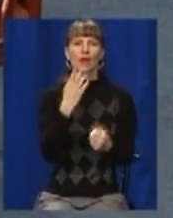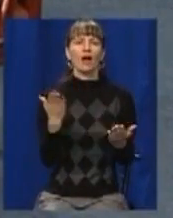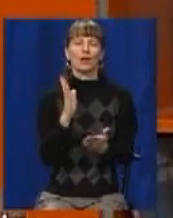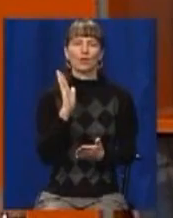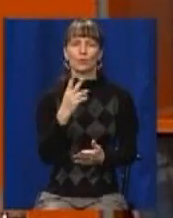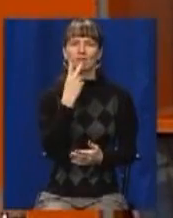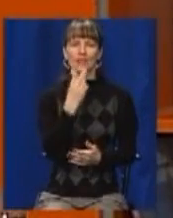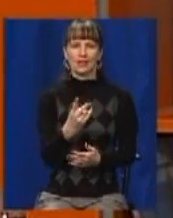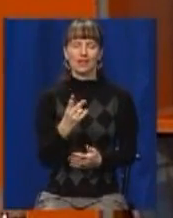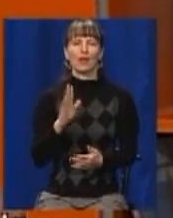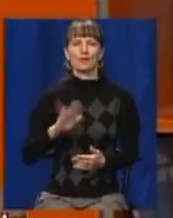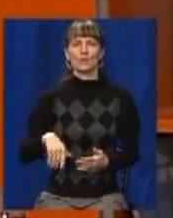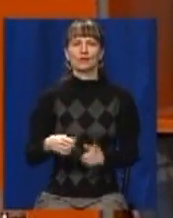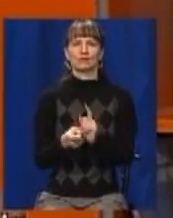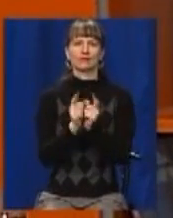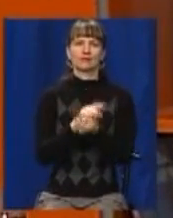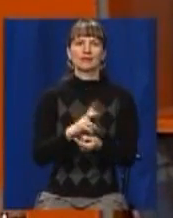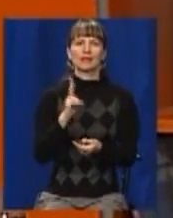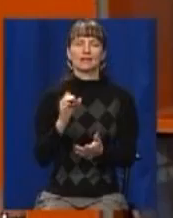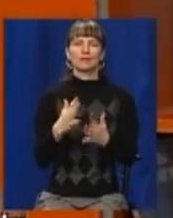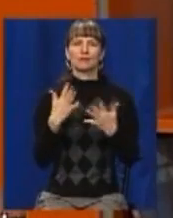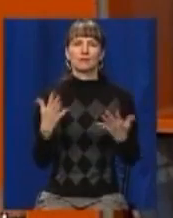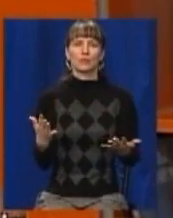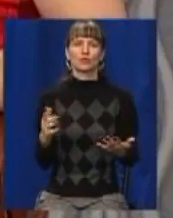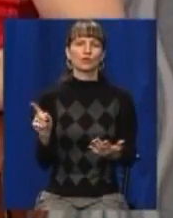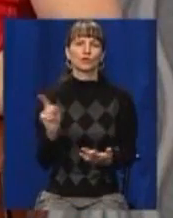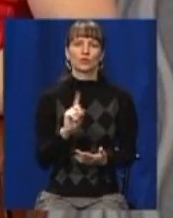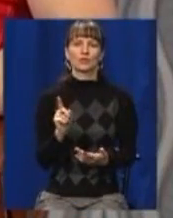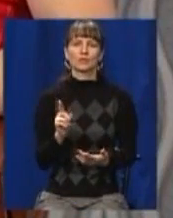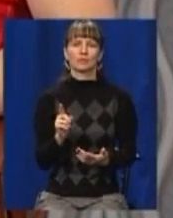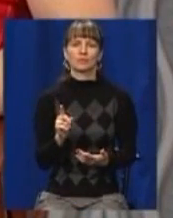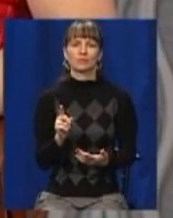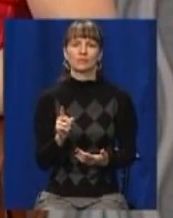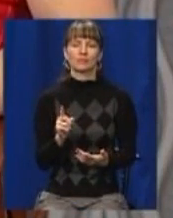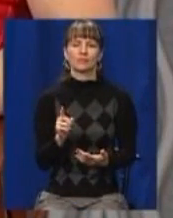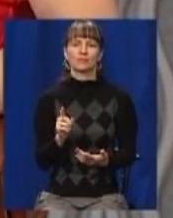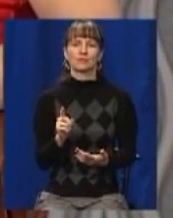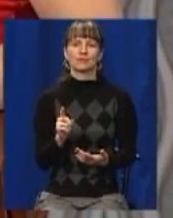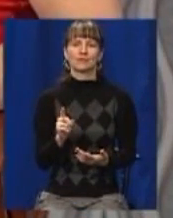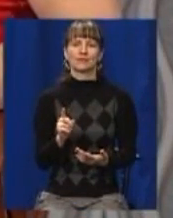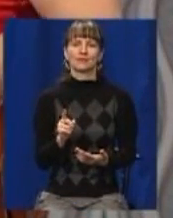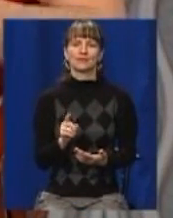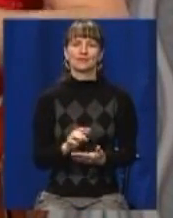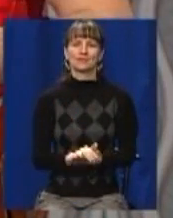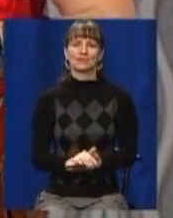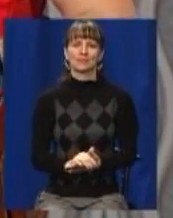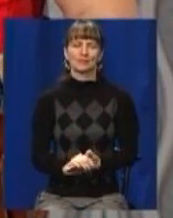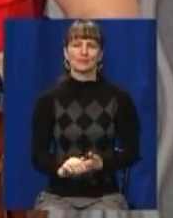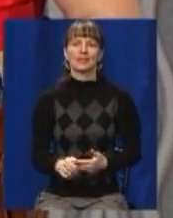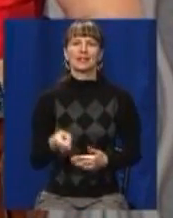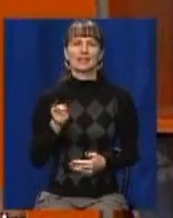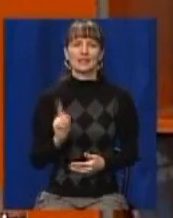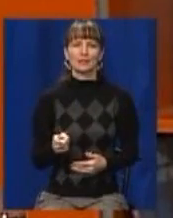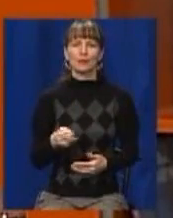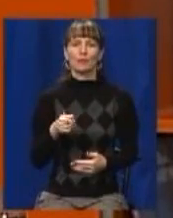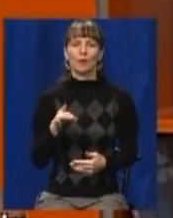буде, ну, виглядати, а потім вже переходити на більш, мужчини, щось таке. Тільки про машини і думаєте. О Боже, почалося. А, насправді,